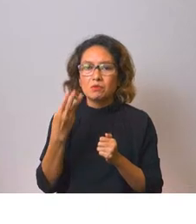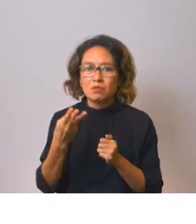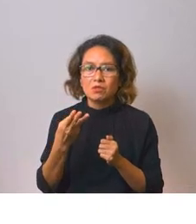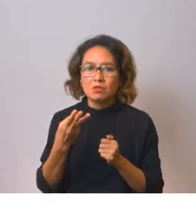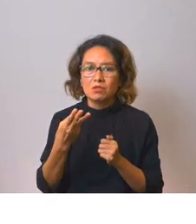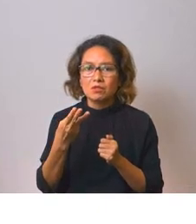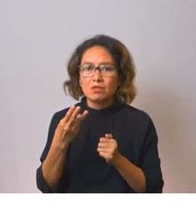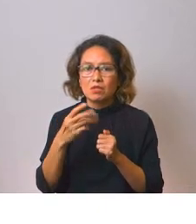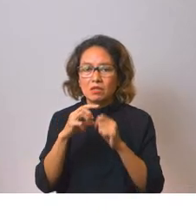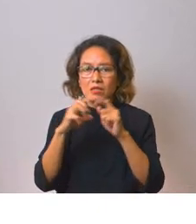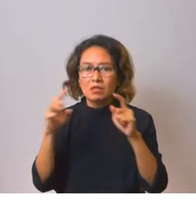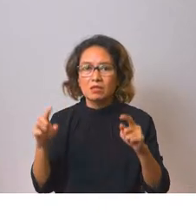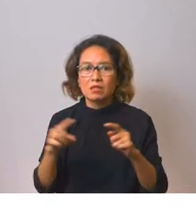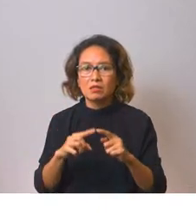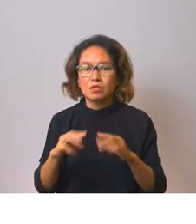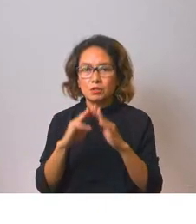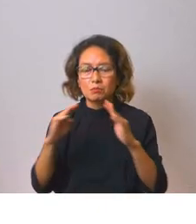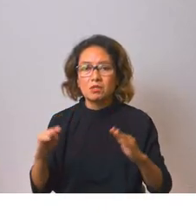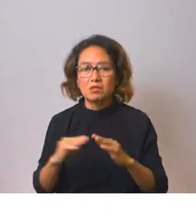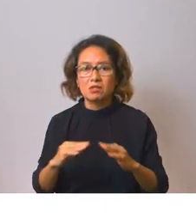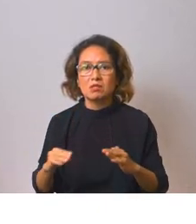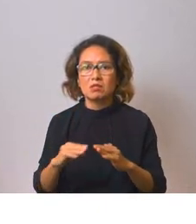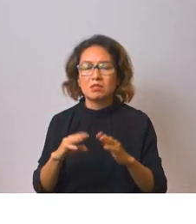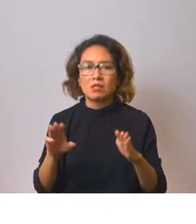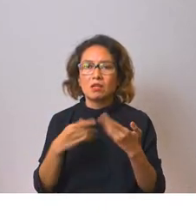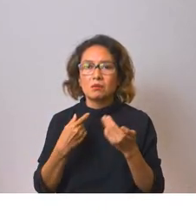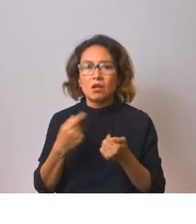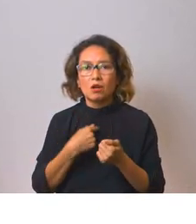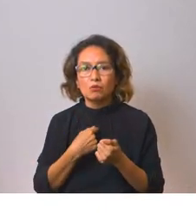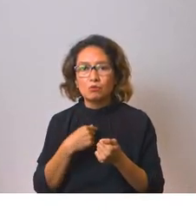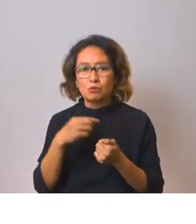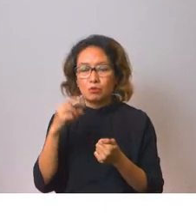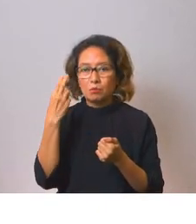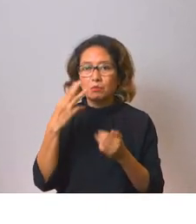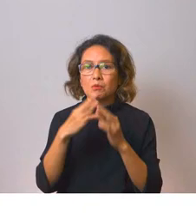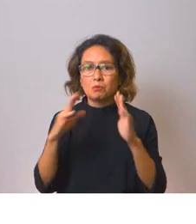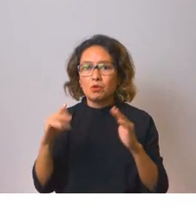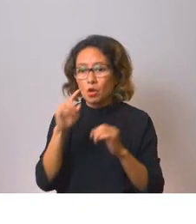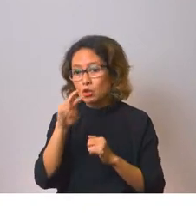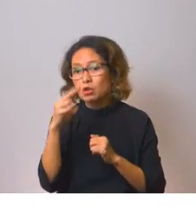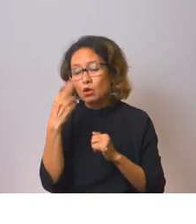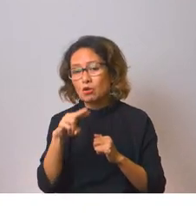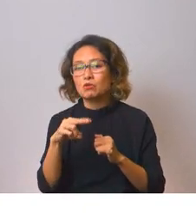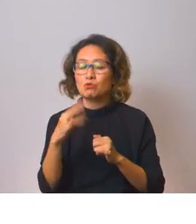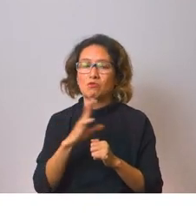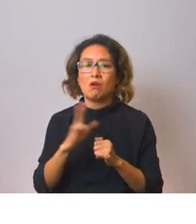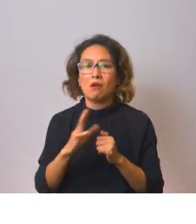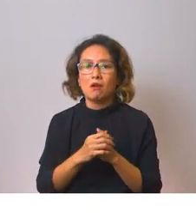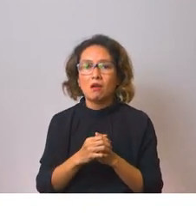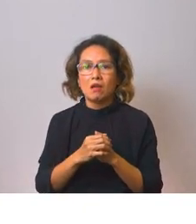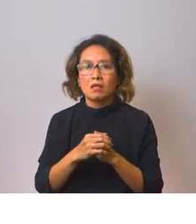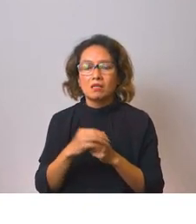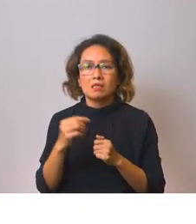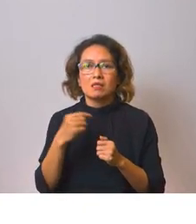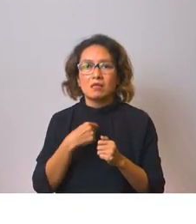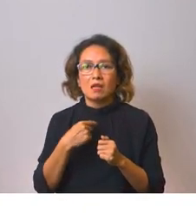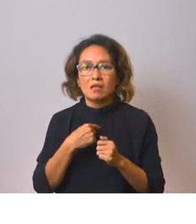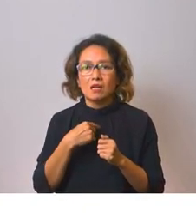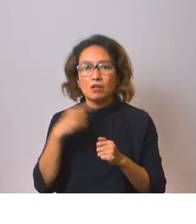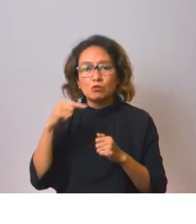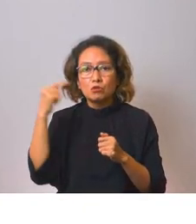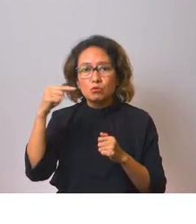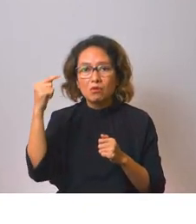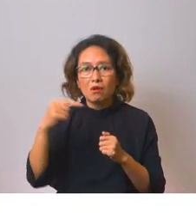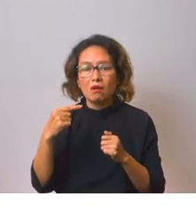Christmas Chronicle, tetapi saya sudah menonton filmnya. Saya juga sering